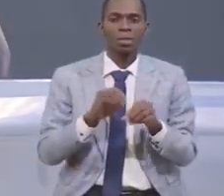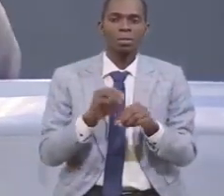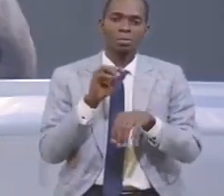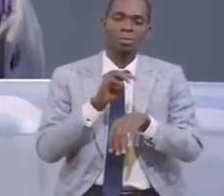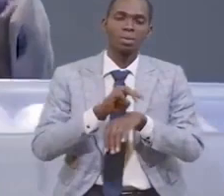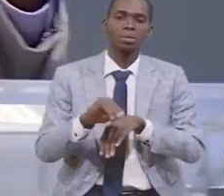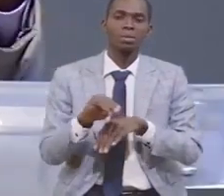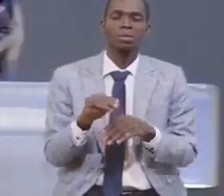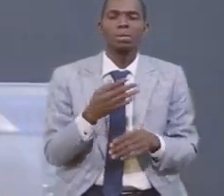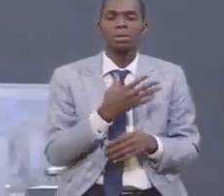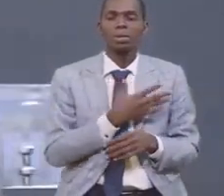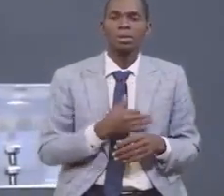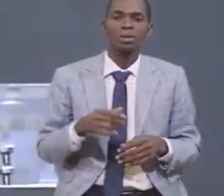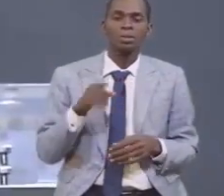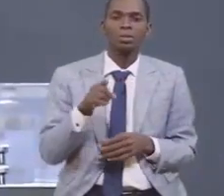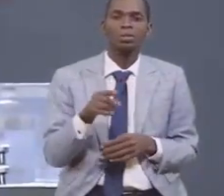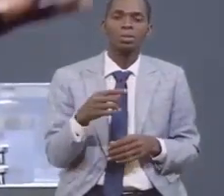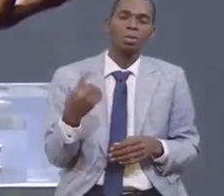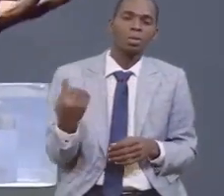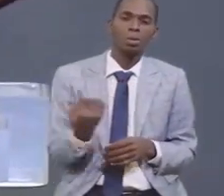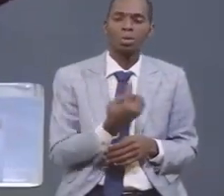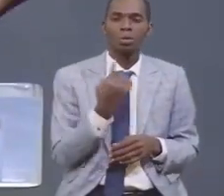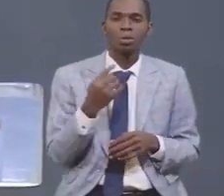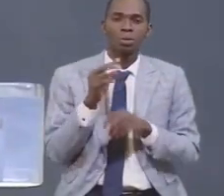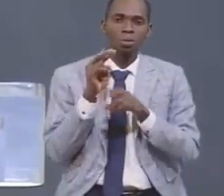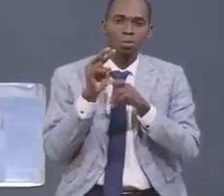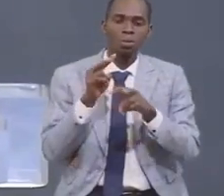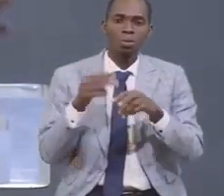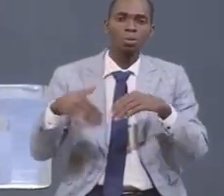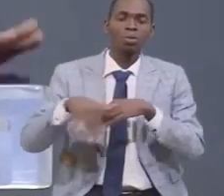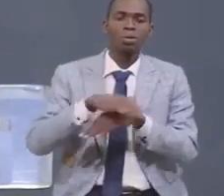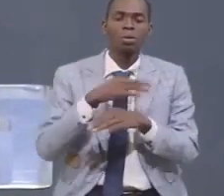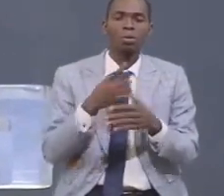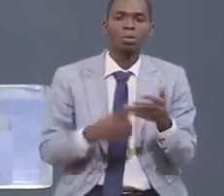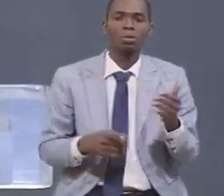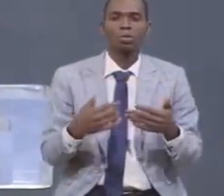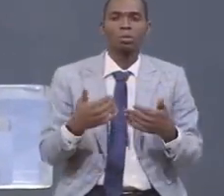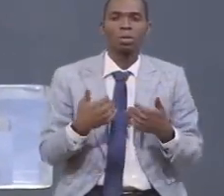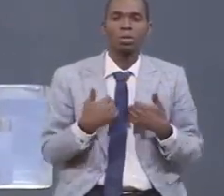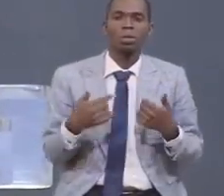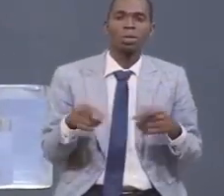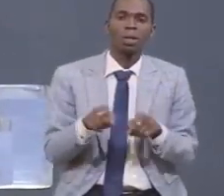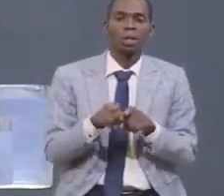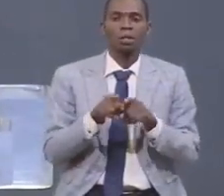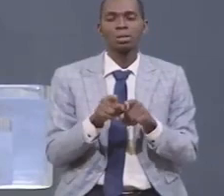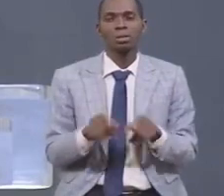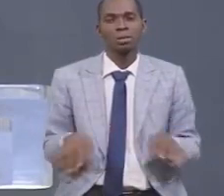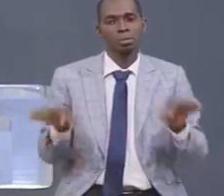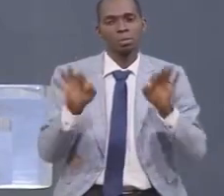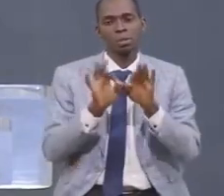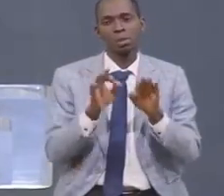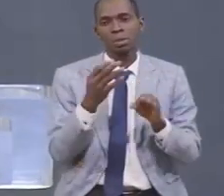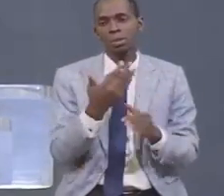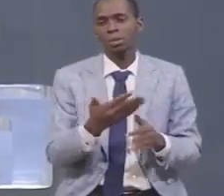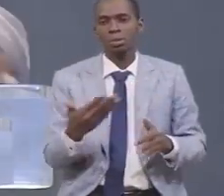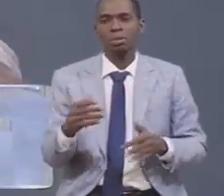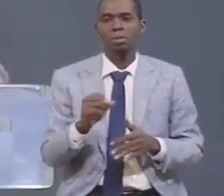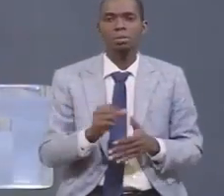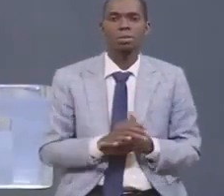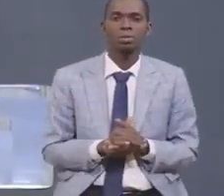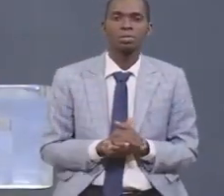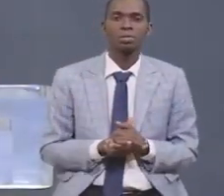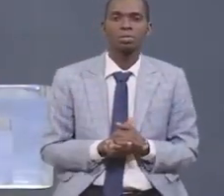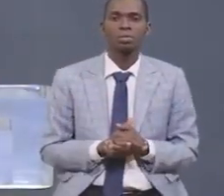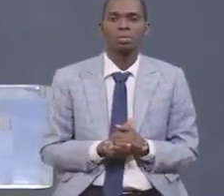ప్రాధాన్యతలు ఉంటాయి. యు ఆల్వేస్ వాచ్ ఓవర్ వాట్ యు కౌంట్ యాస్ ప్రయారిటీ. మీరు ఎప్పుడు కూడా మీ జీవితంలో ఏది